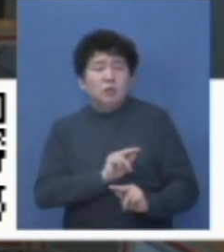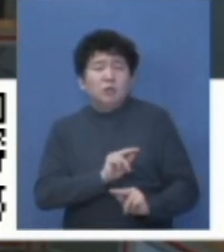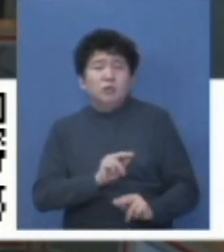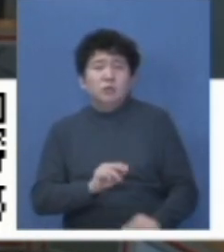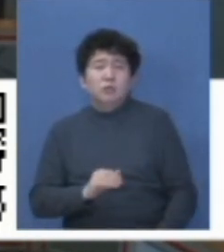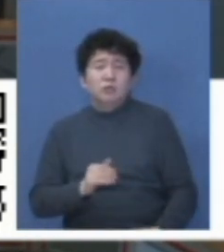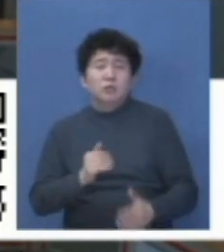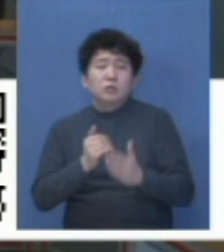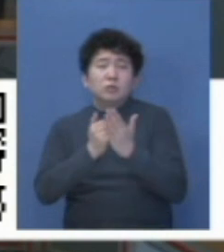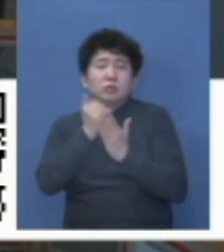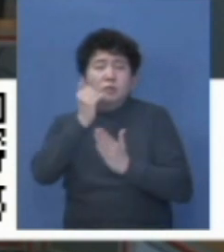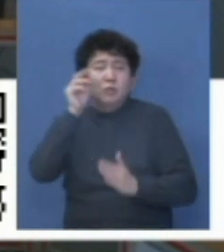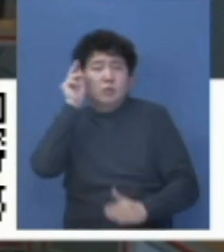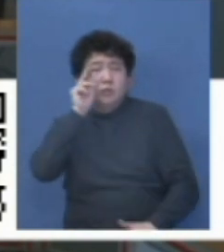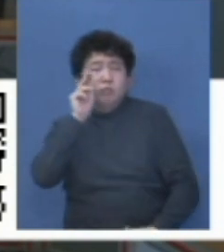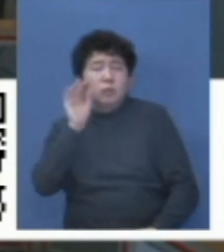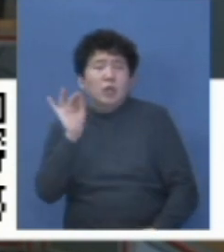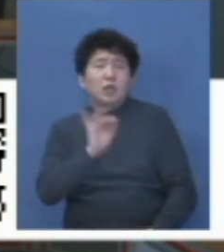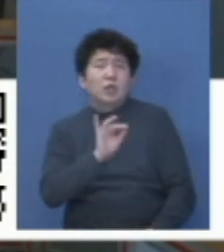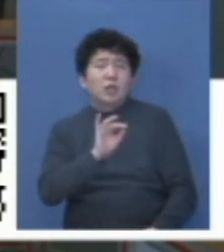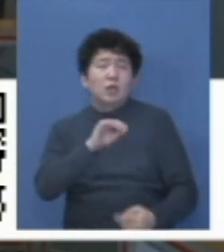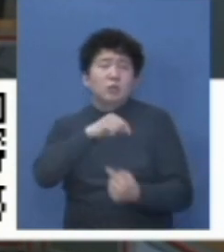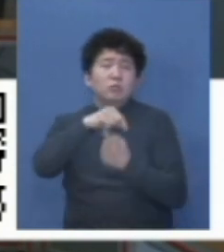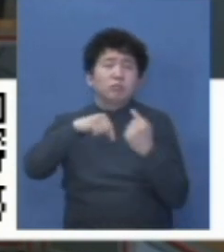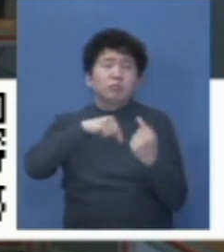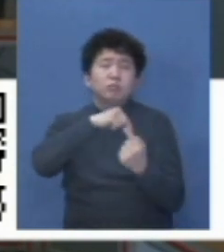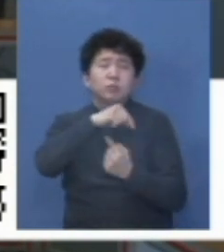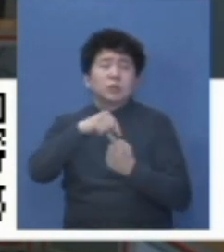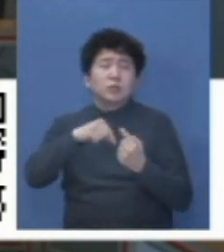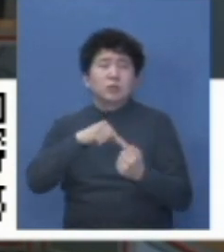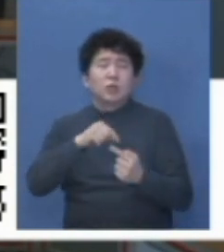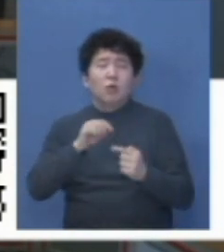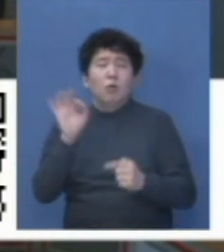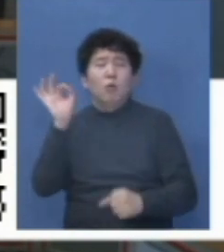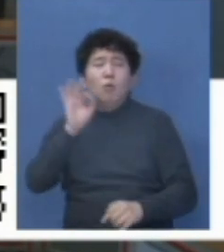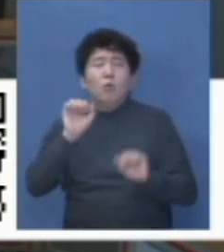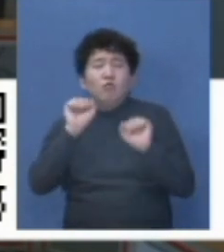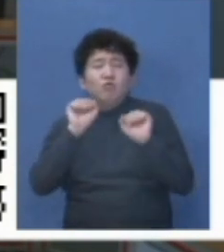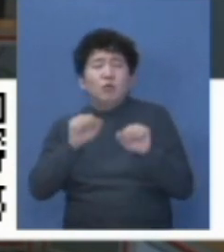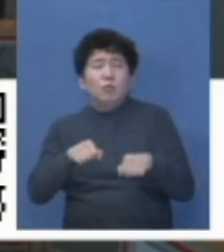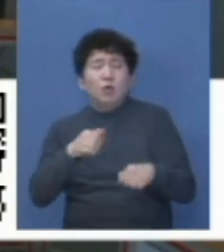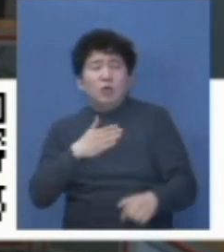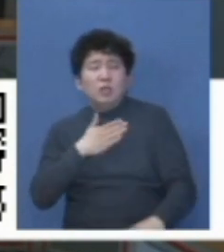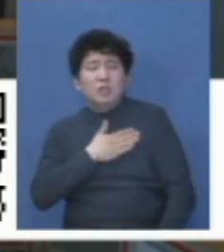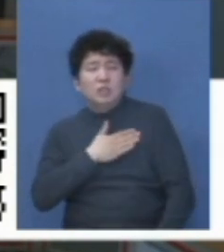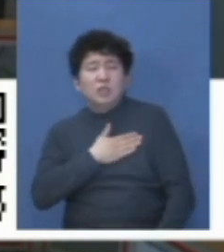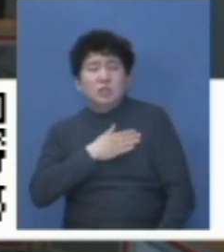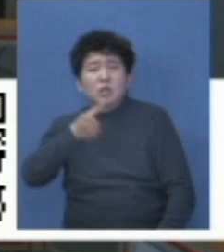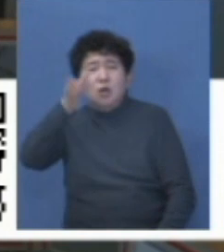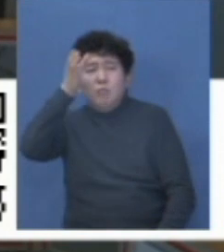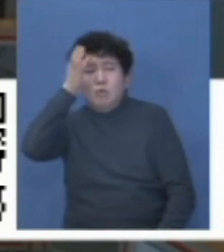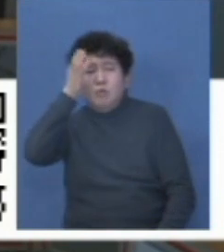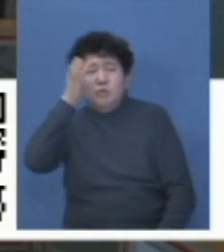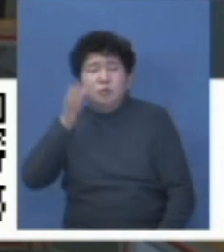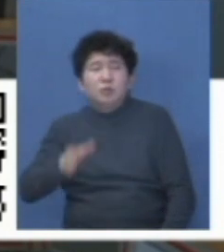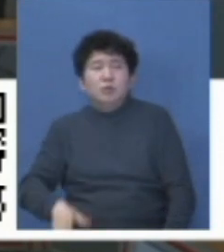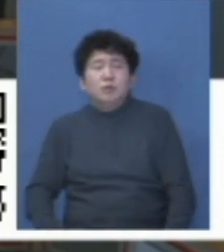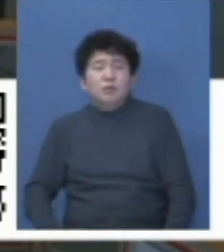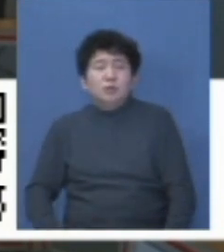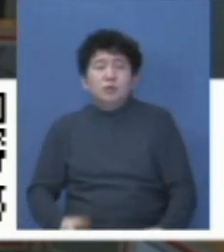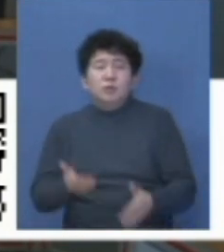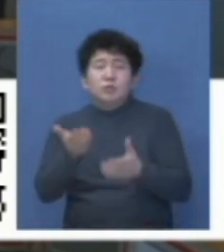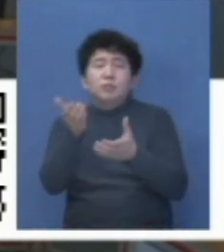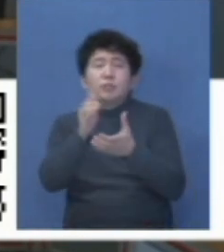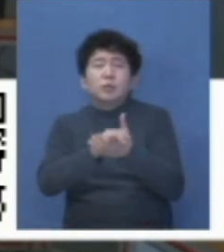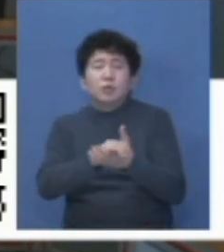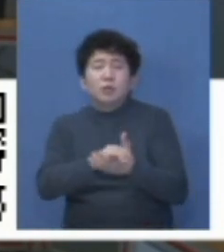вузам, и представителям бизнеса о возможностях нашей системы образования и, в частности, нашего университета,